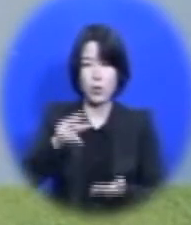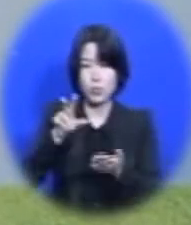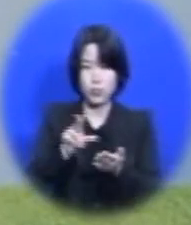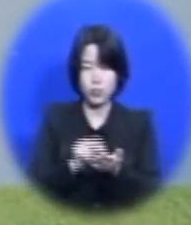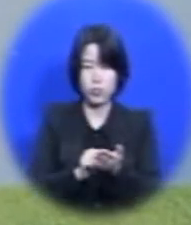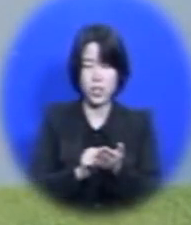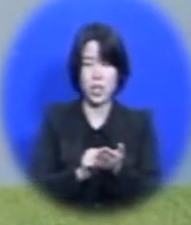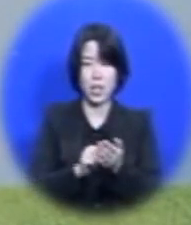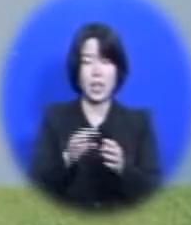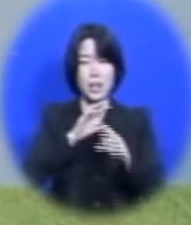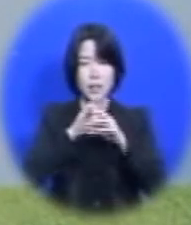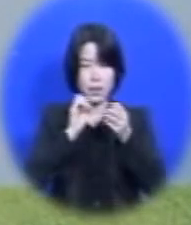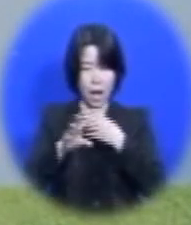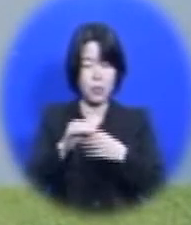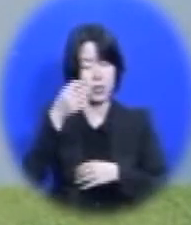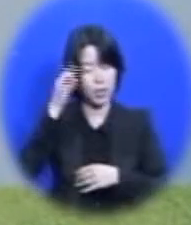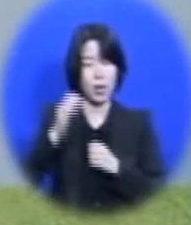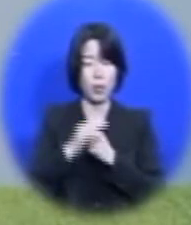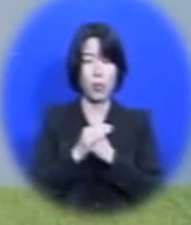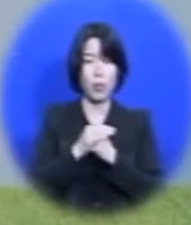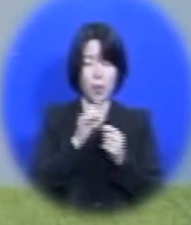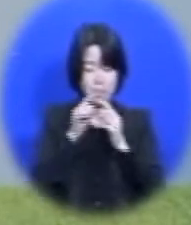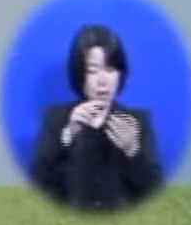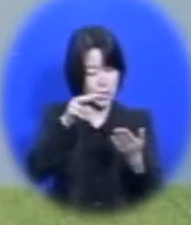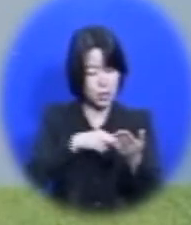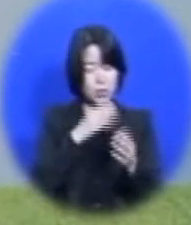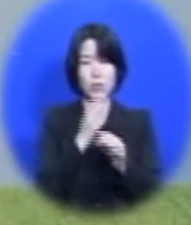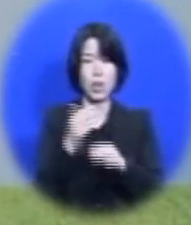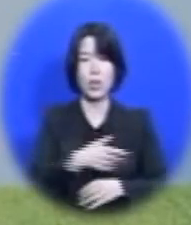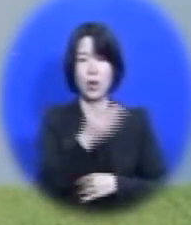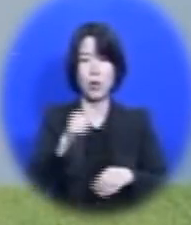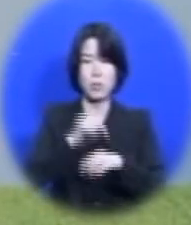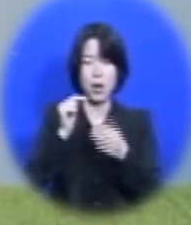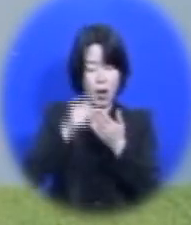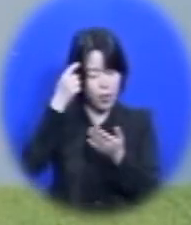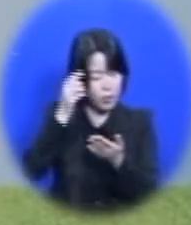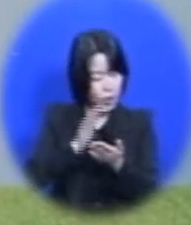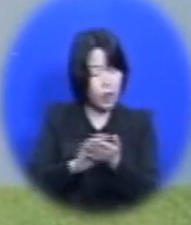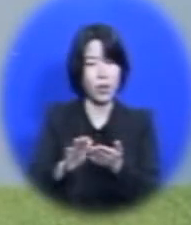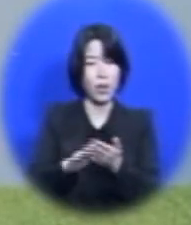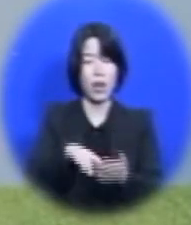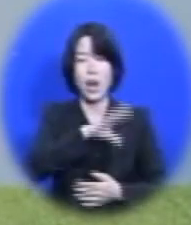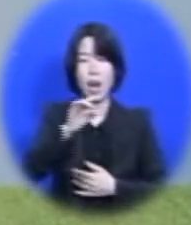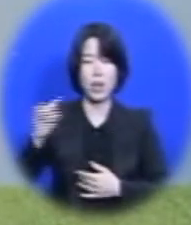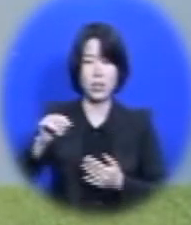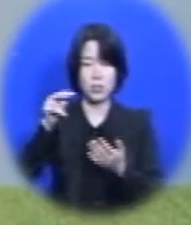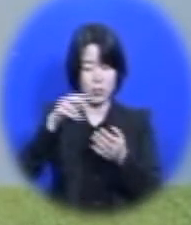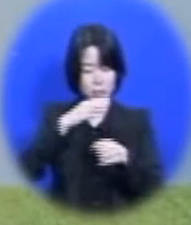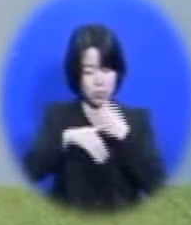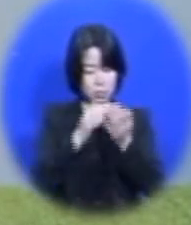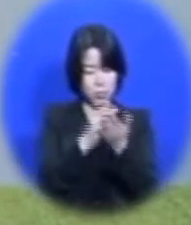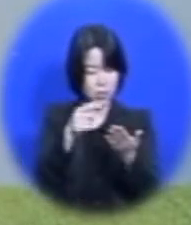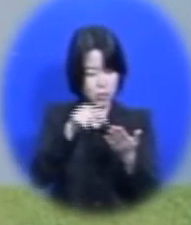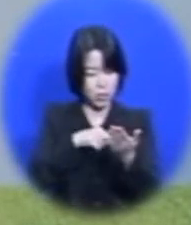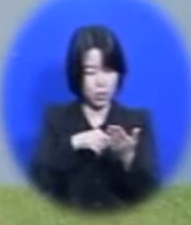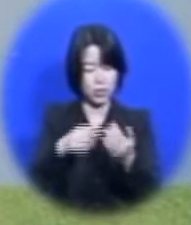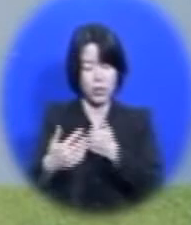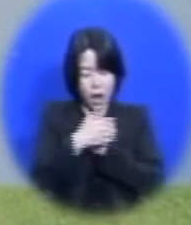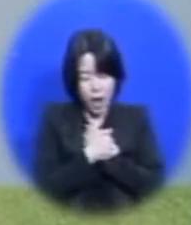깨닫고 성경의 말씀을 읽다가 여러분의 심령이 시원해지는 경험을 하고 때때로 성경을 읽다가 그 성경을